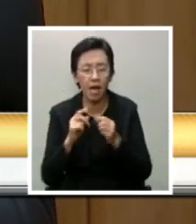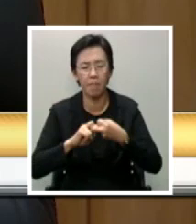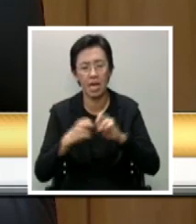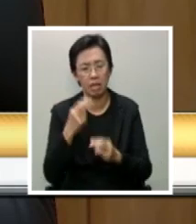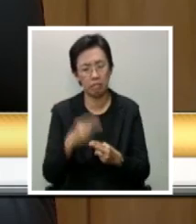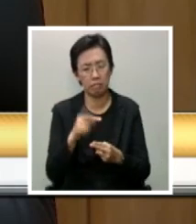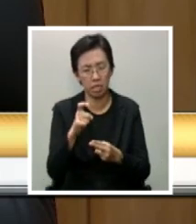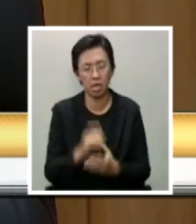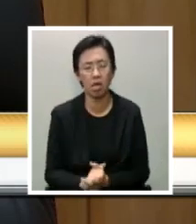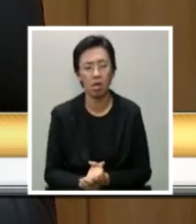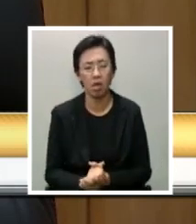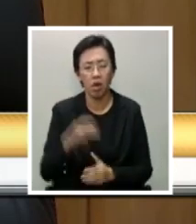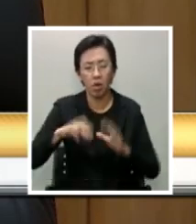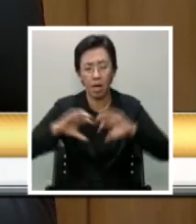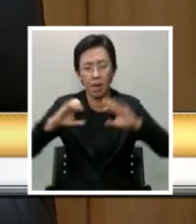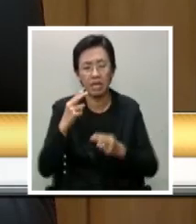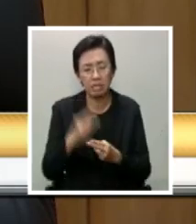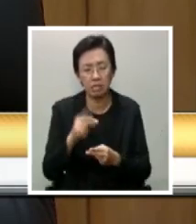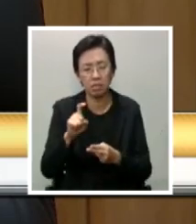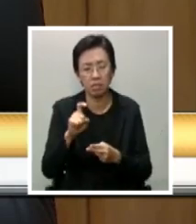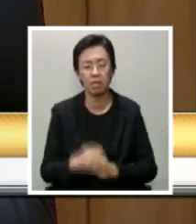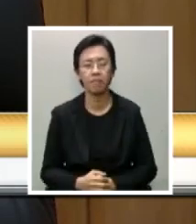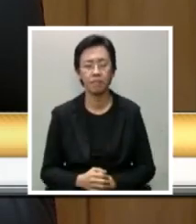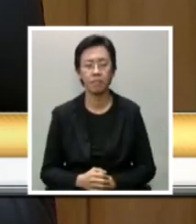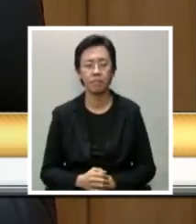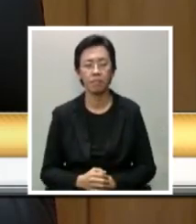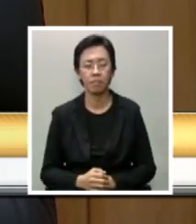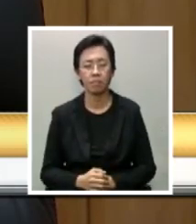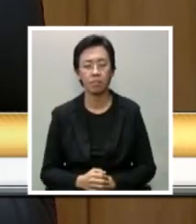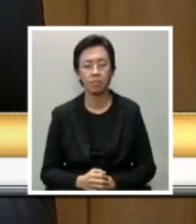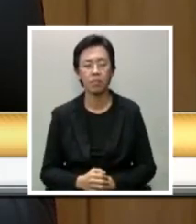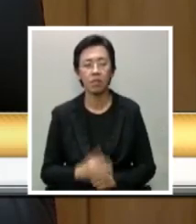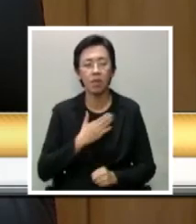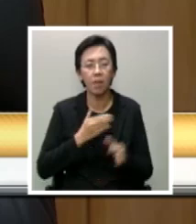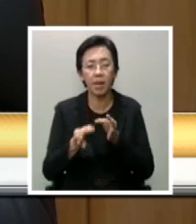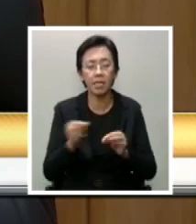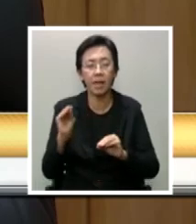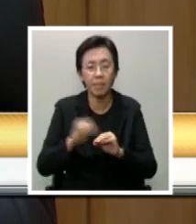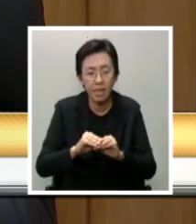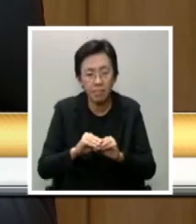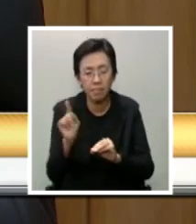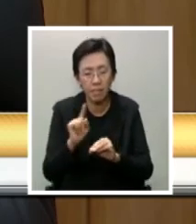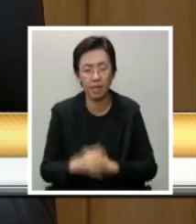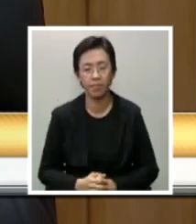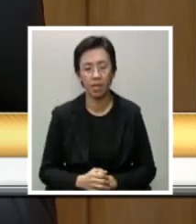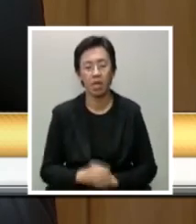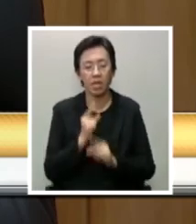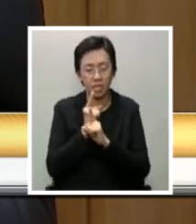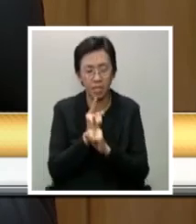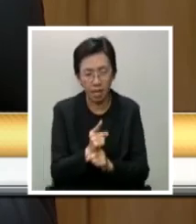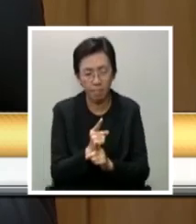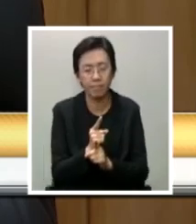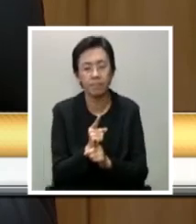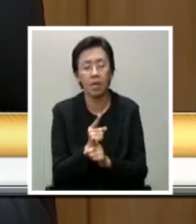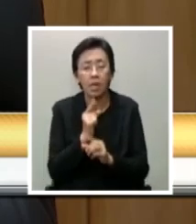ายกับหน่วยงานภาครัฐด้วยนะครับสิ่งที่ขออนุญาตชี้แจงเพิ่มเติมก็เป็นเรื่องของการติดตาม